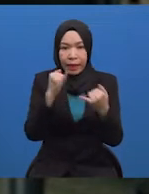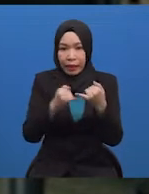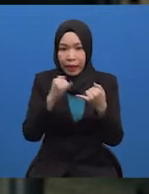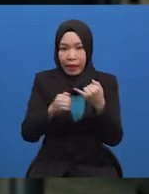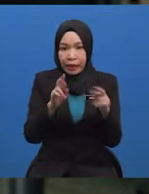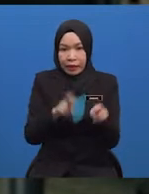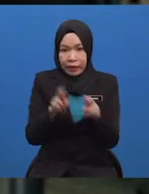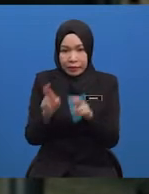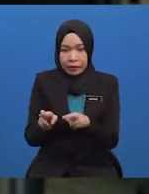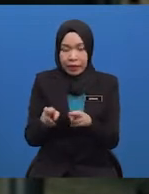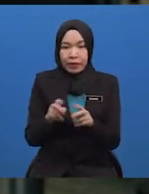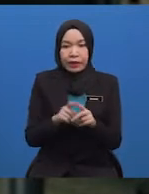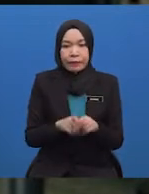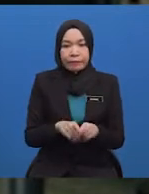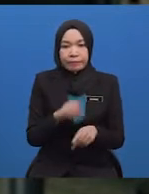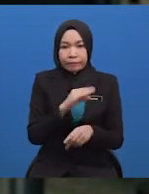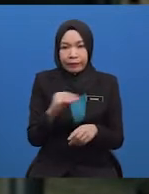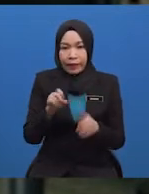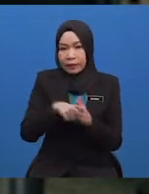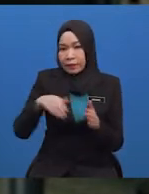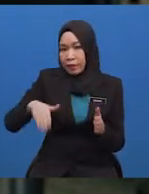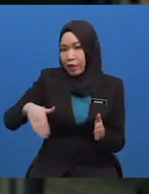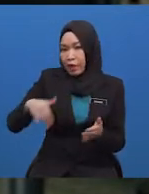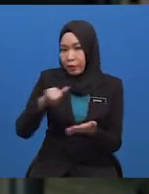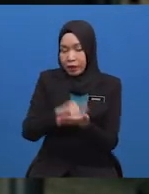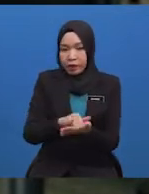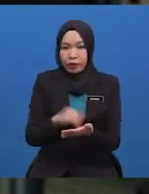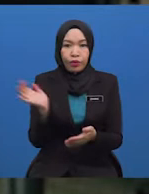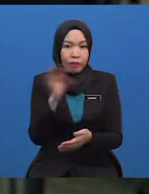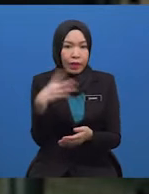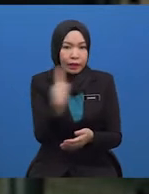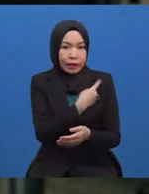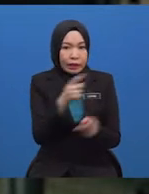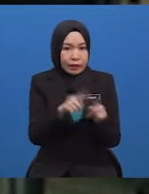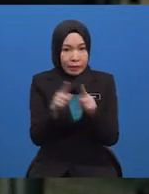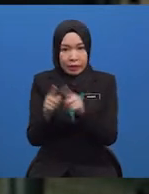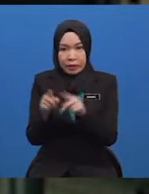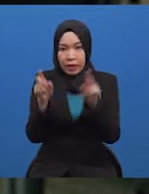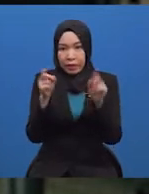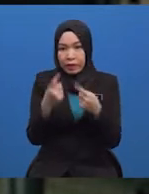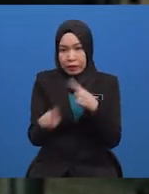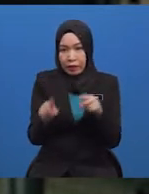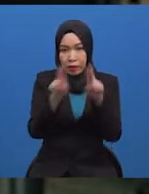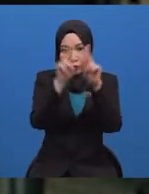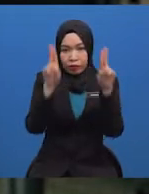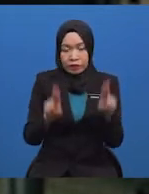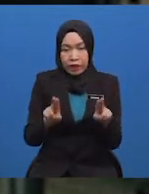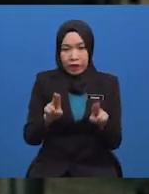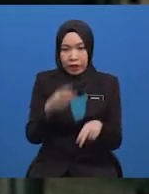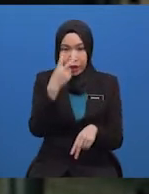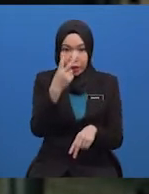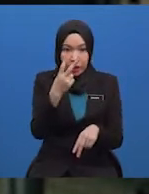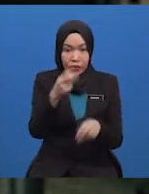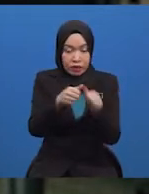Namun sebelum kelas kita berakhir pada hari ini, mari kita bersama-sama menguji minda bagi melihat sejauh